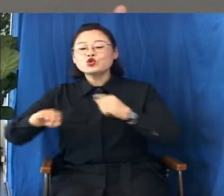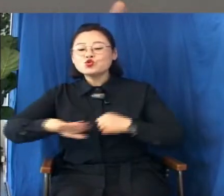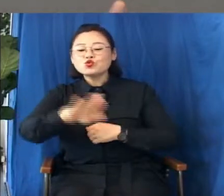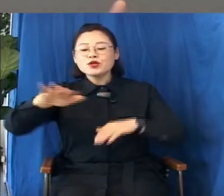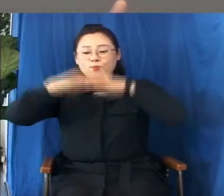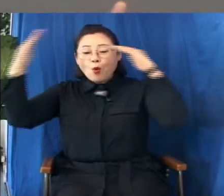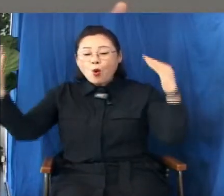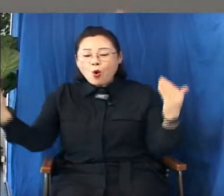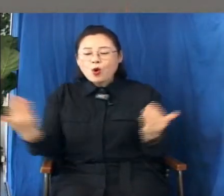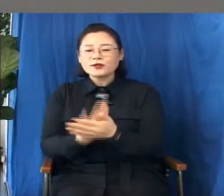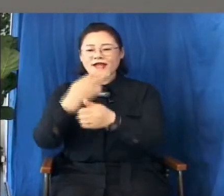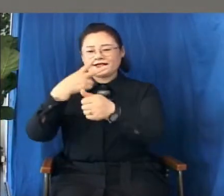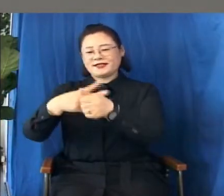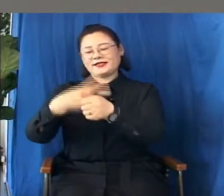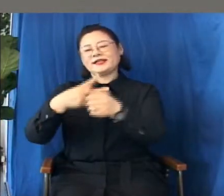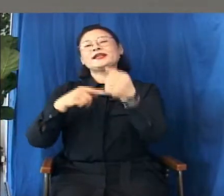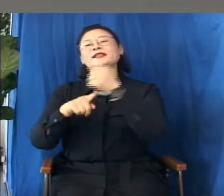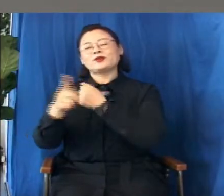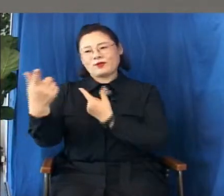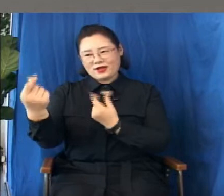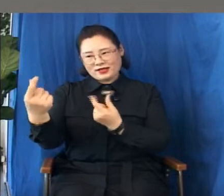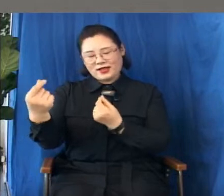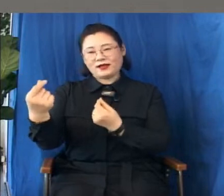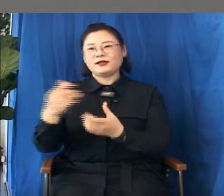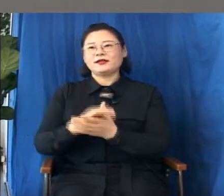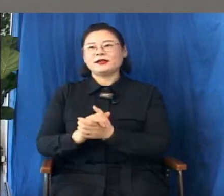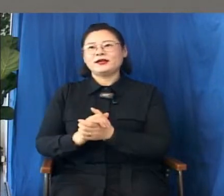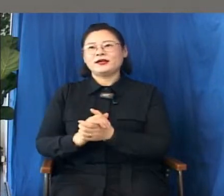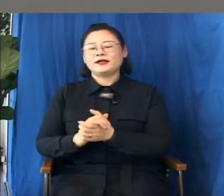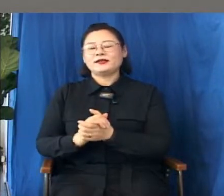스승이라는 뜻이에요. 이 라반이라고 하는 것은 보니까